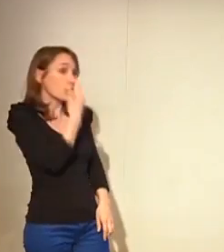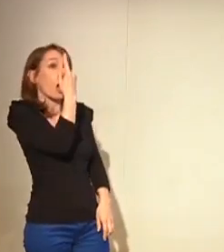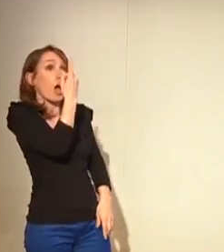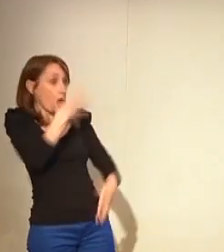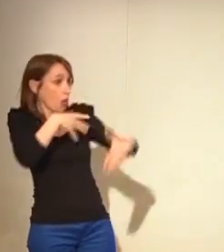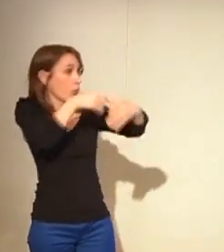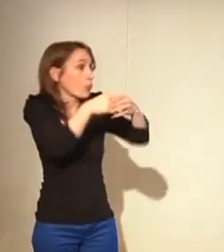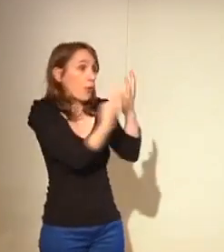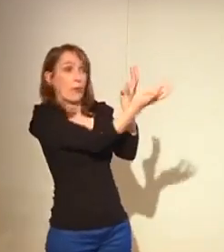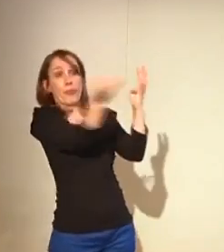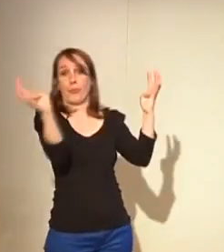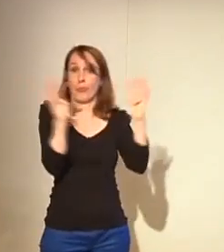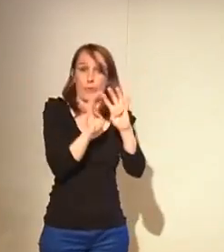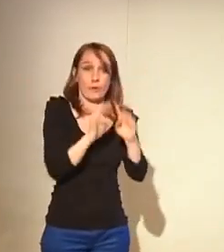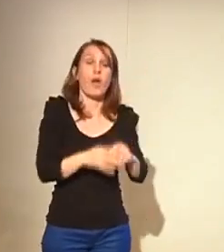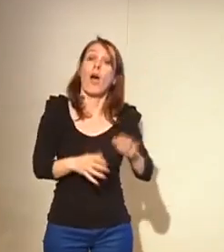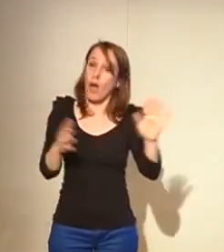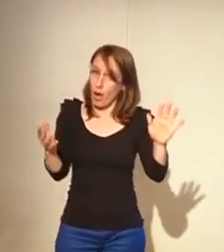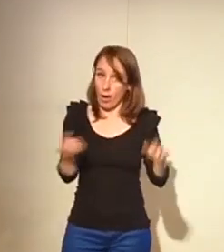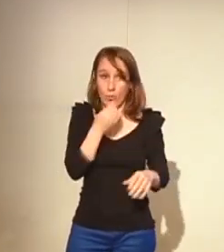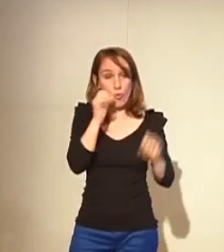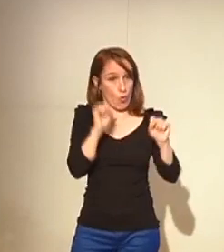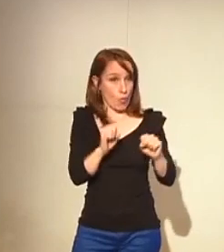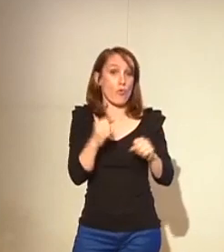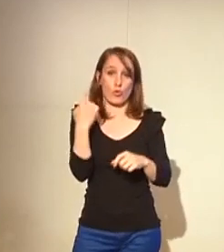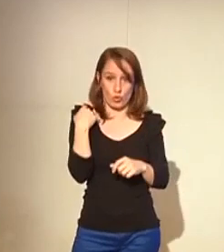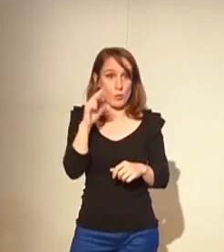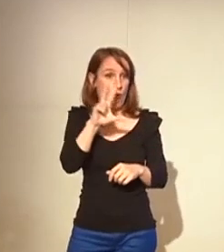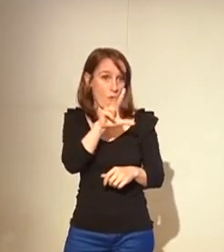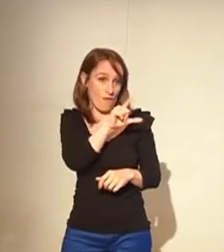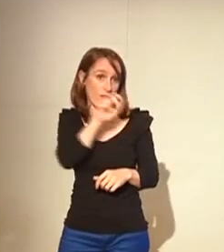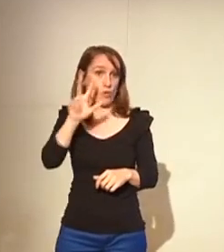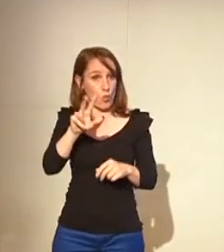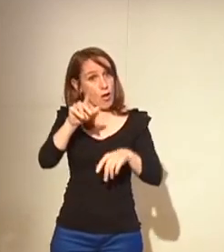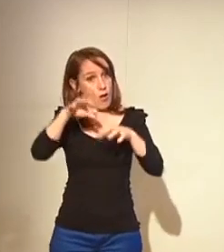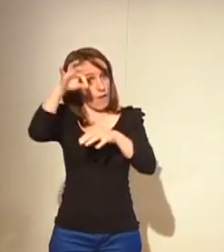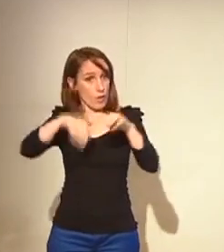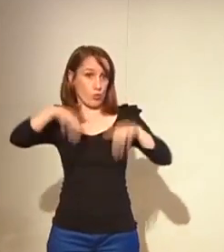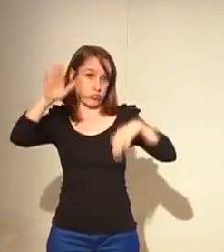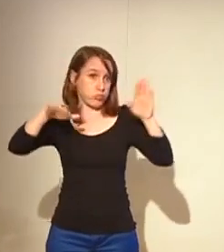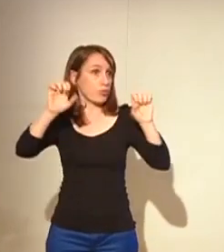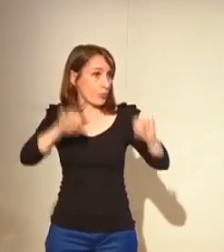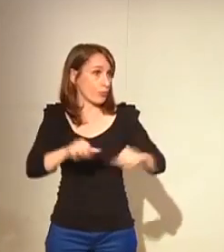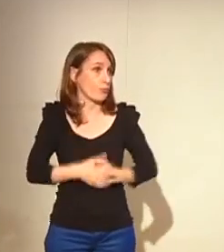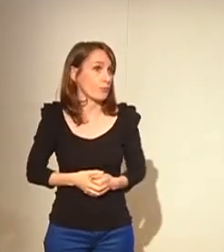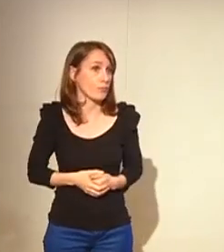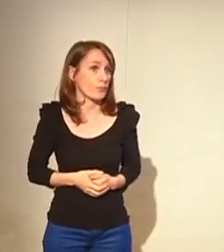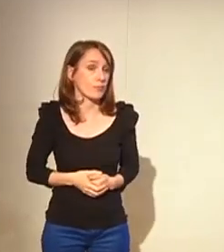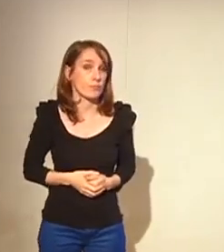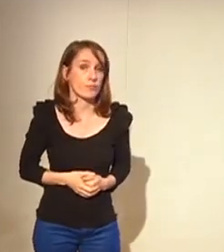passer très bien donc nous pouvons passer à délibération numéro 23 je change de